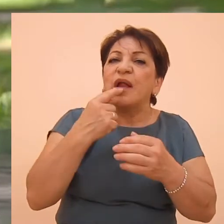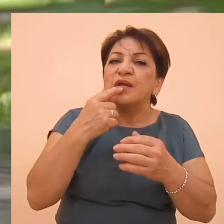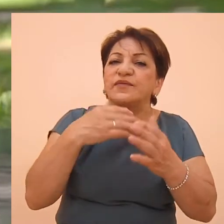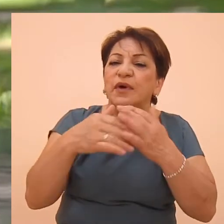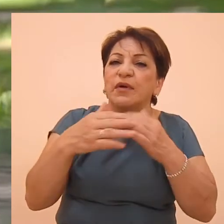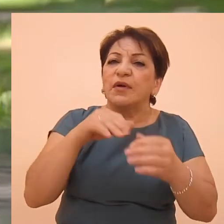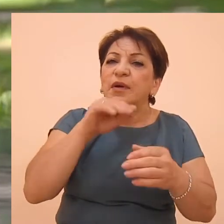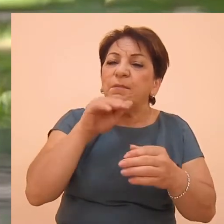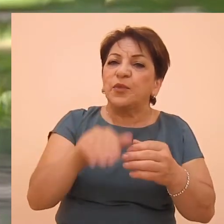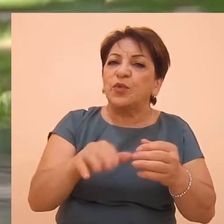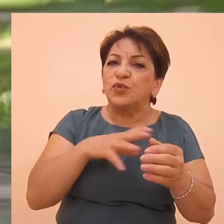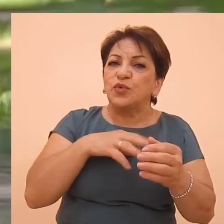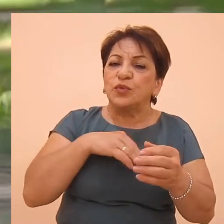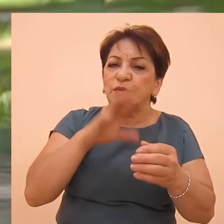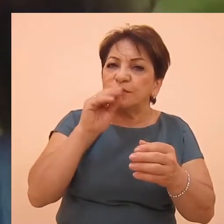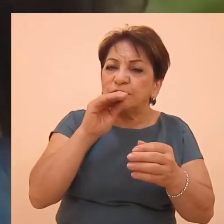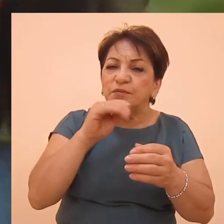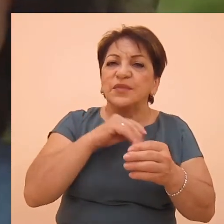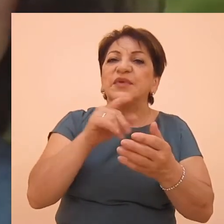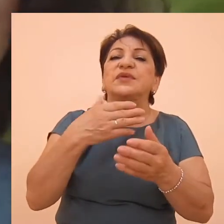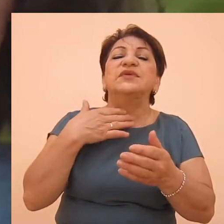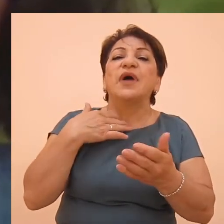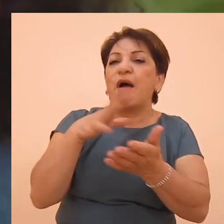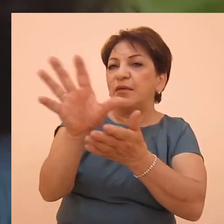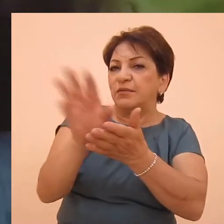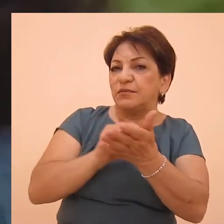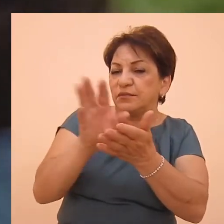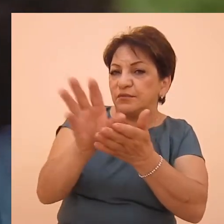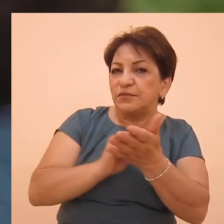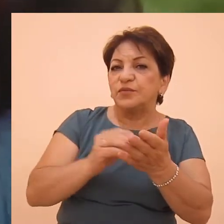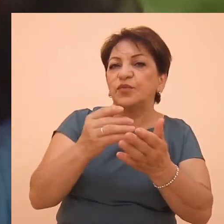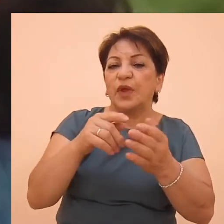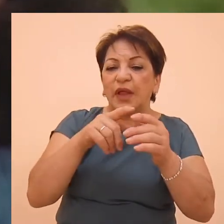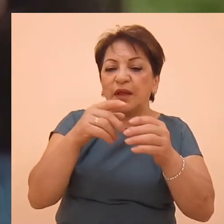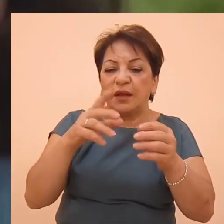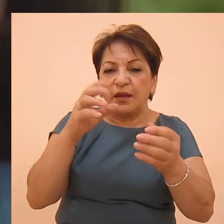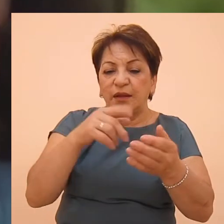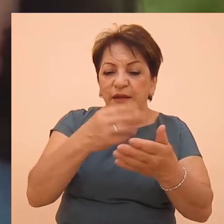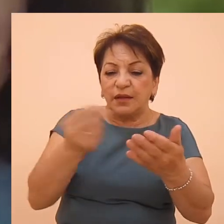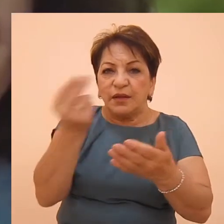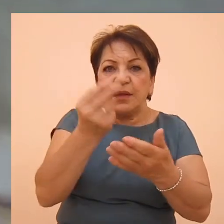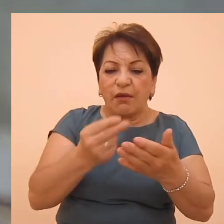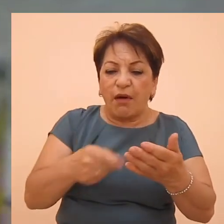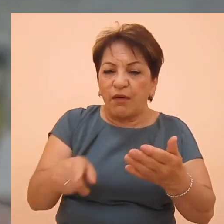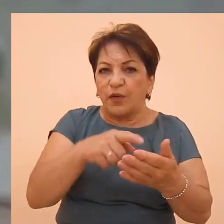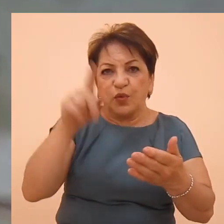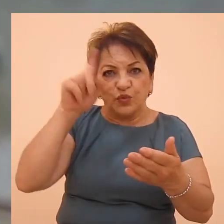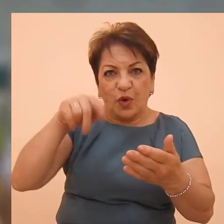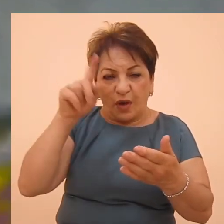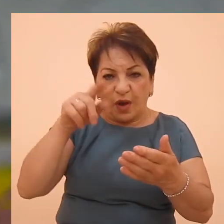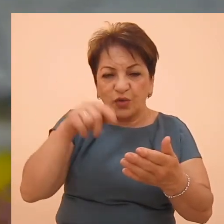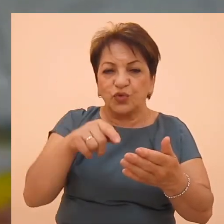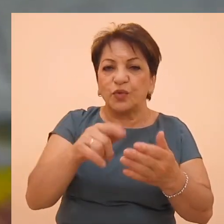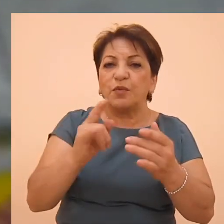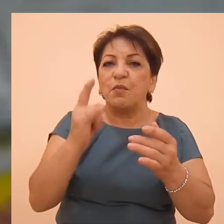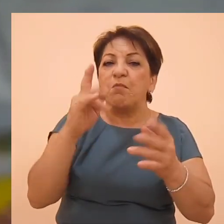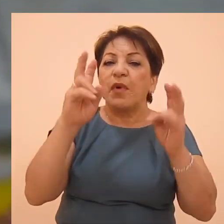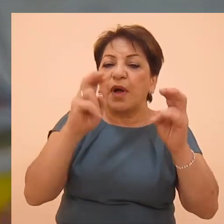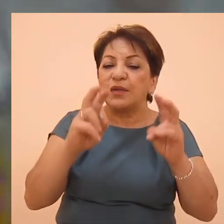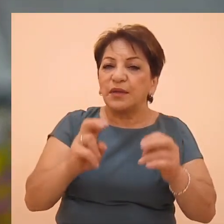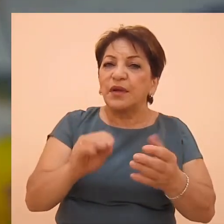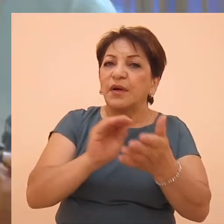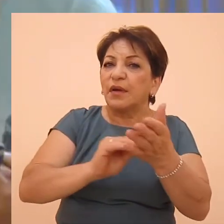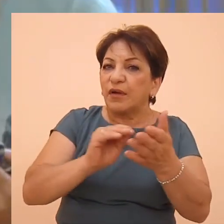լեզվական հմտությունները, ընդօրինակելով ձայները և ճանաչելով նկարները։ Մանկական գրքերը պետք է ունենան պարզ, կրկնվող տեքստ